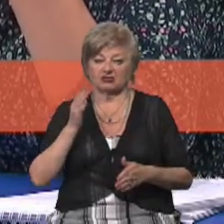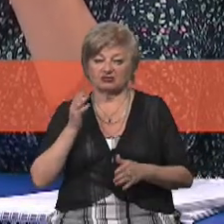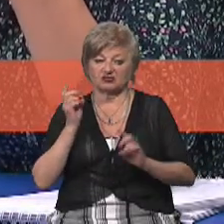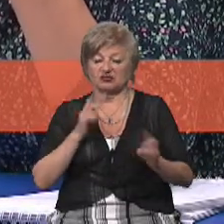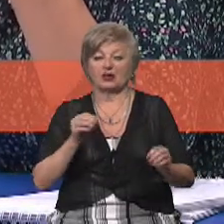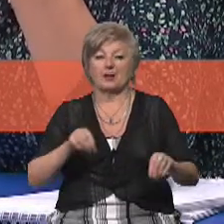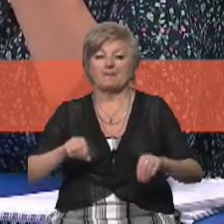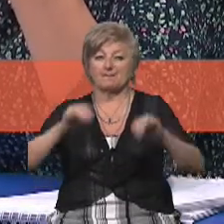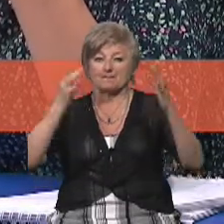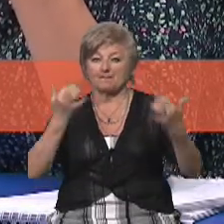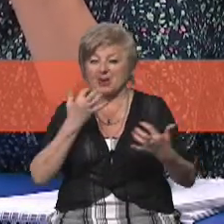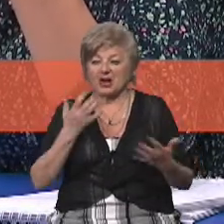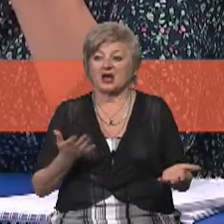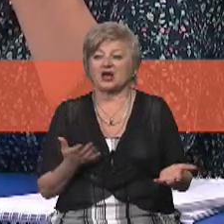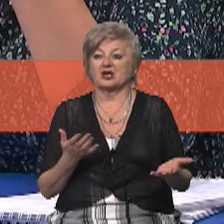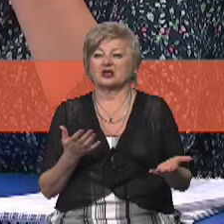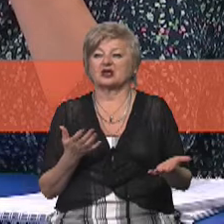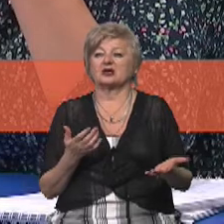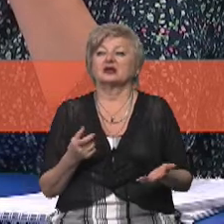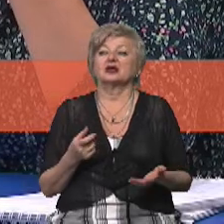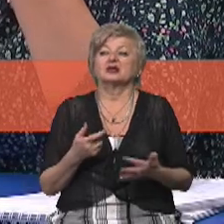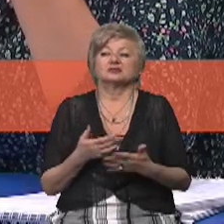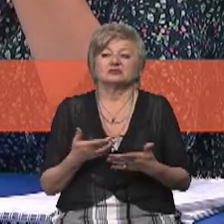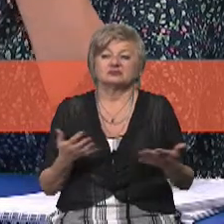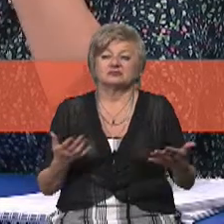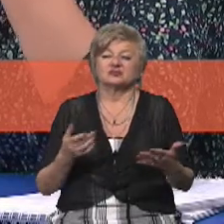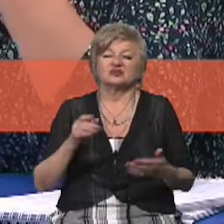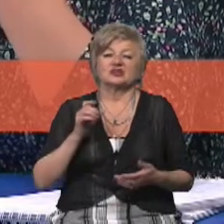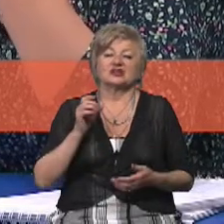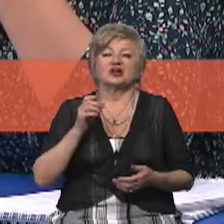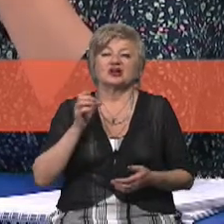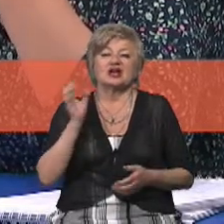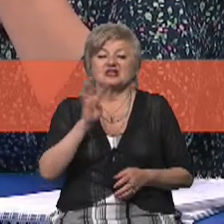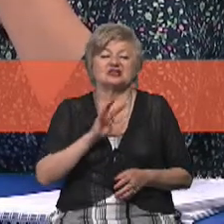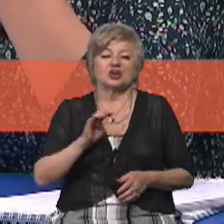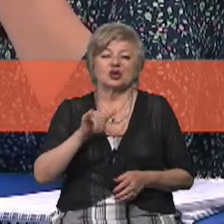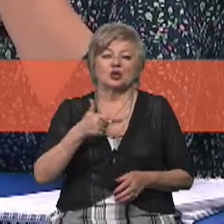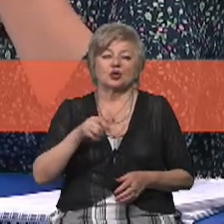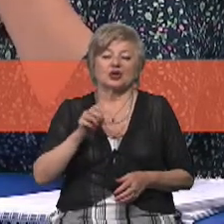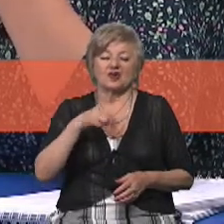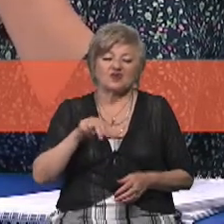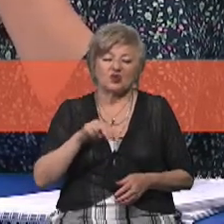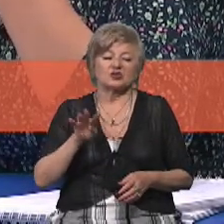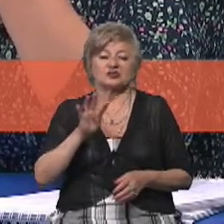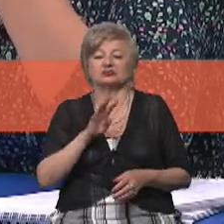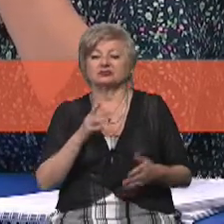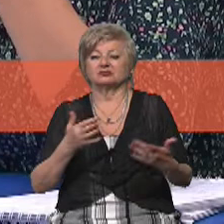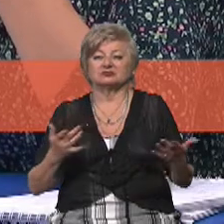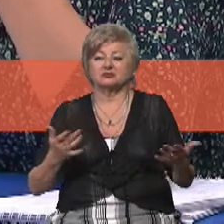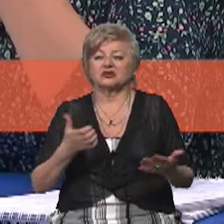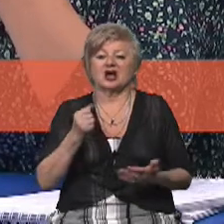и пыль, это и фенол, это и сернистые соединения, сероводород, сероуглерод, сернистый ангидрид, двуокись